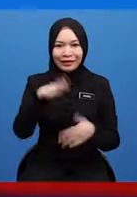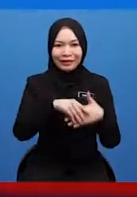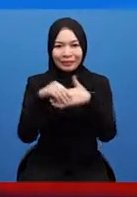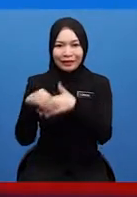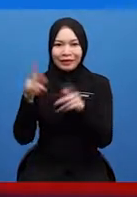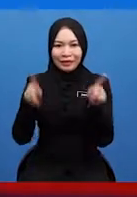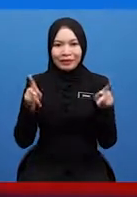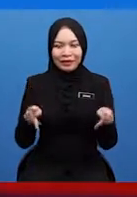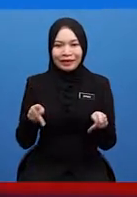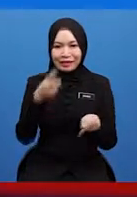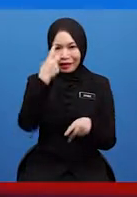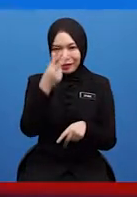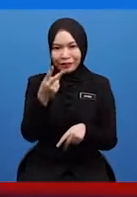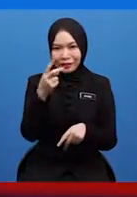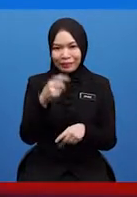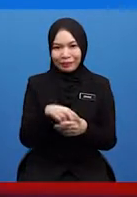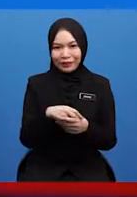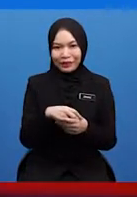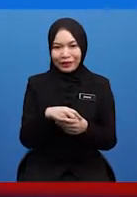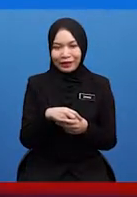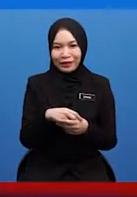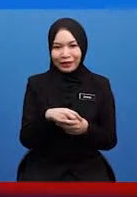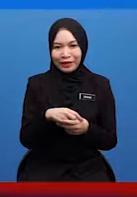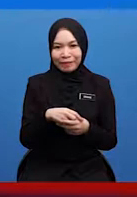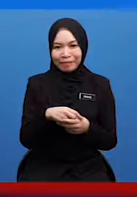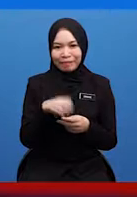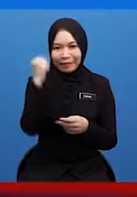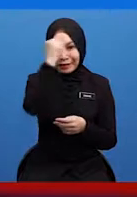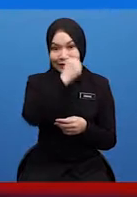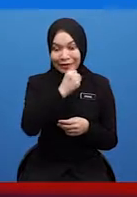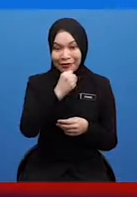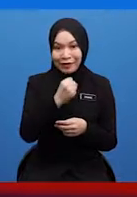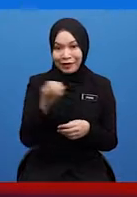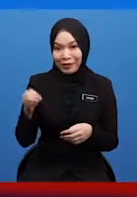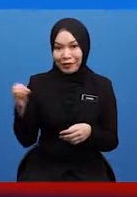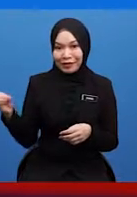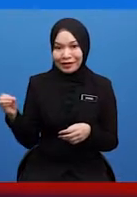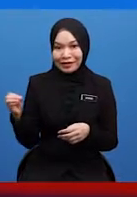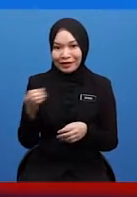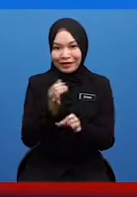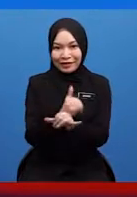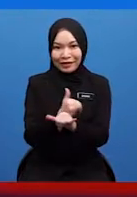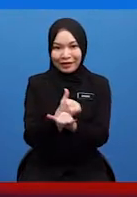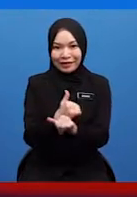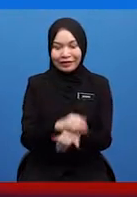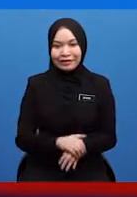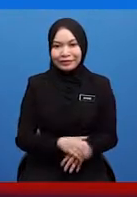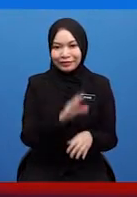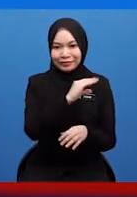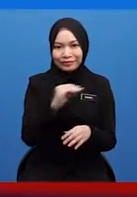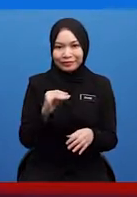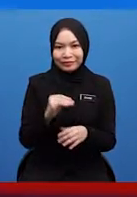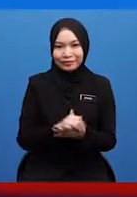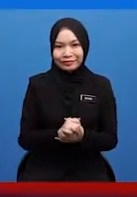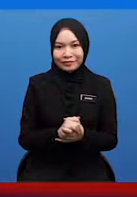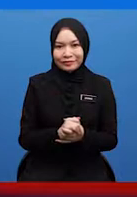dalam meneroka sifat objek sebuah karya dalam pengkaryaan objek dan antara objek yang dibuat